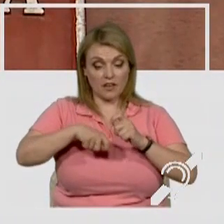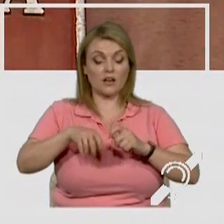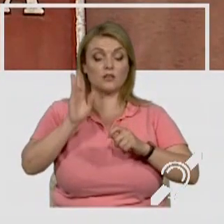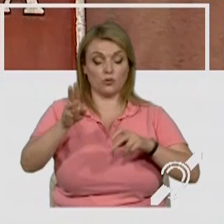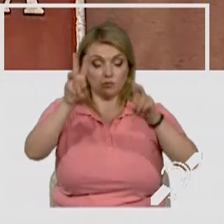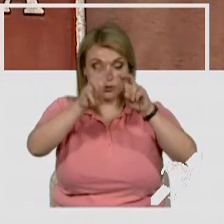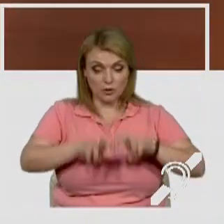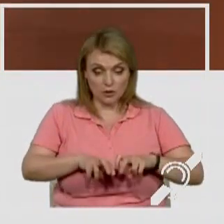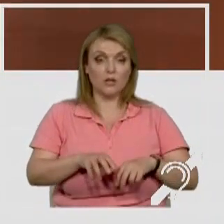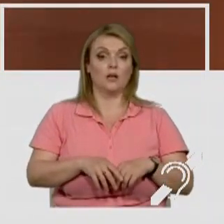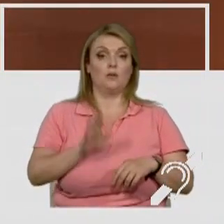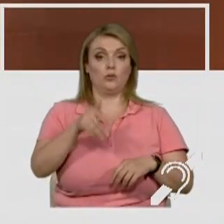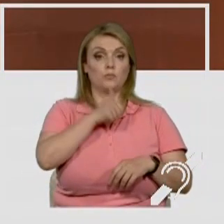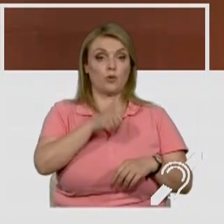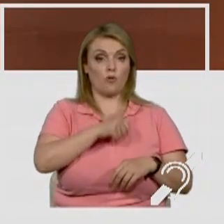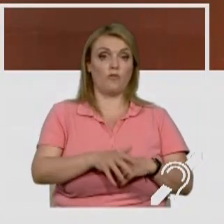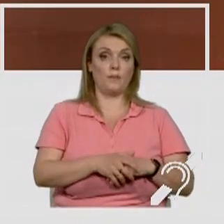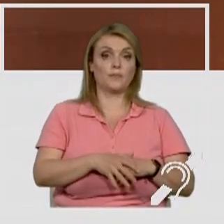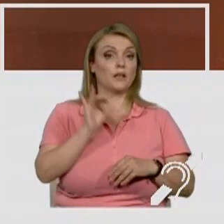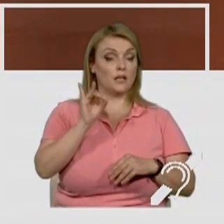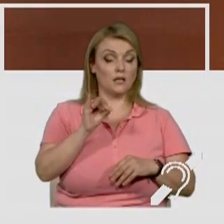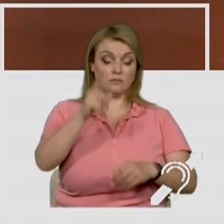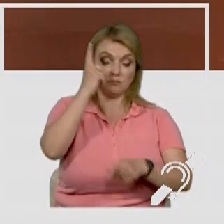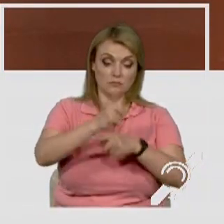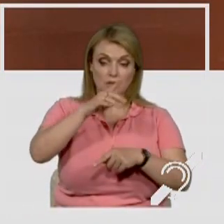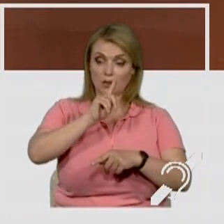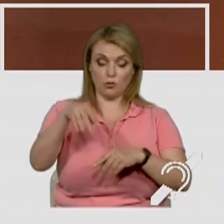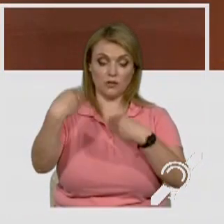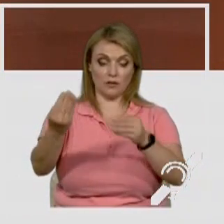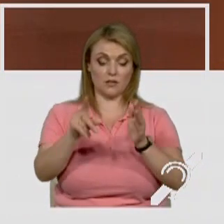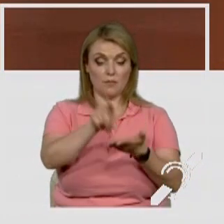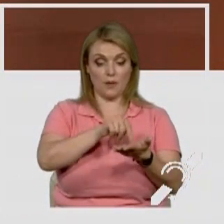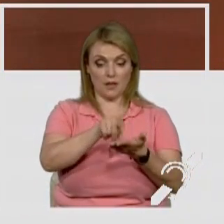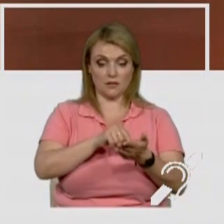între 5 și 7 ani și nu vor putea primi pensii și indemnizații speciale.